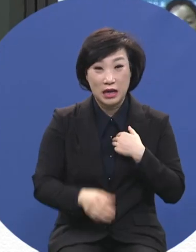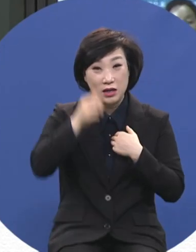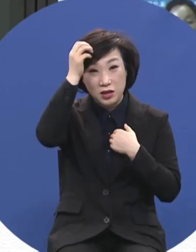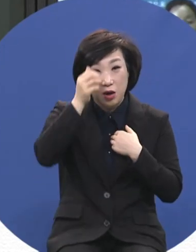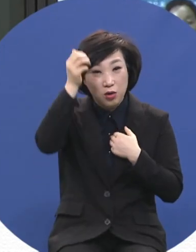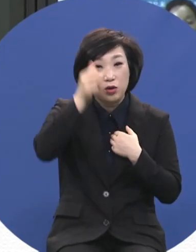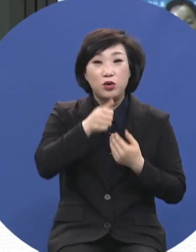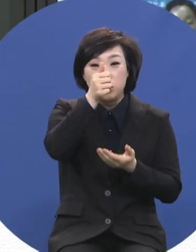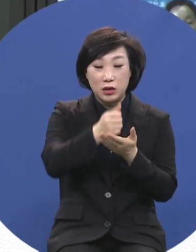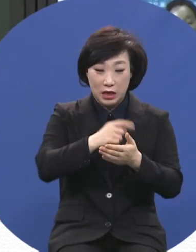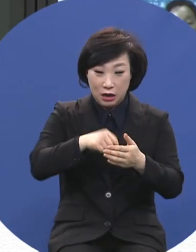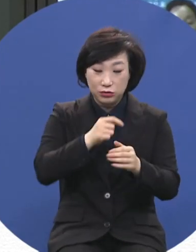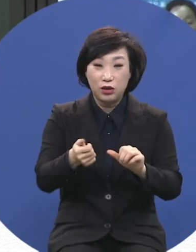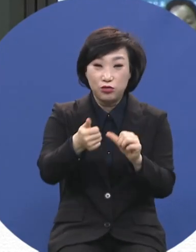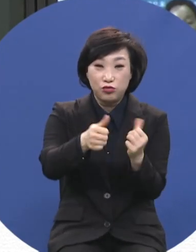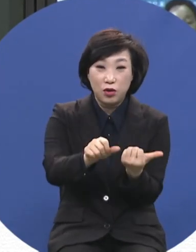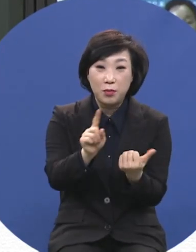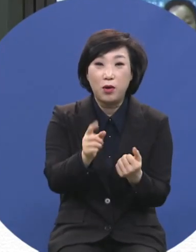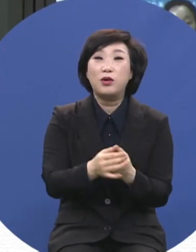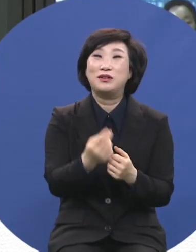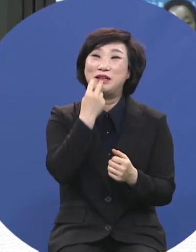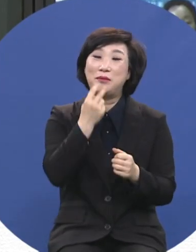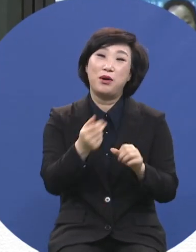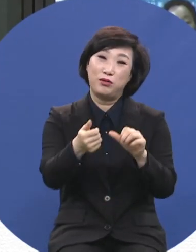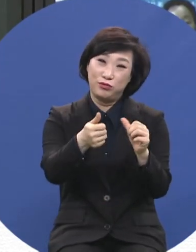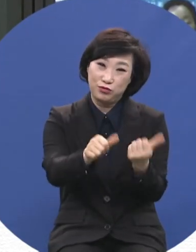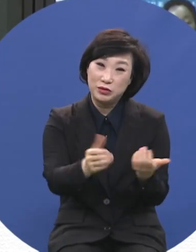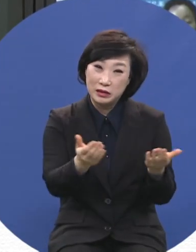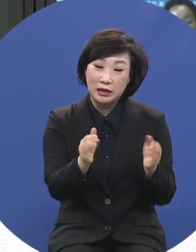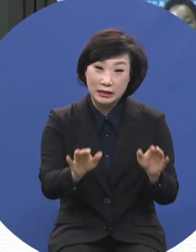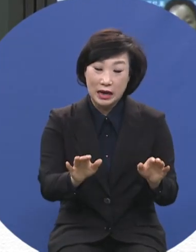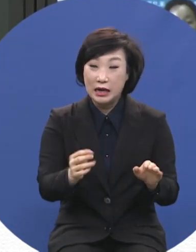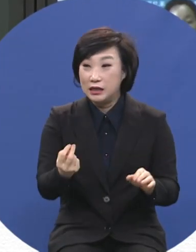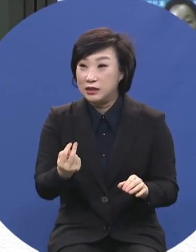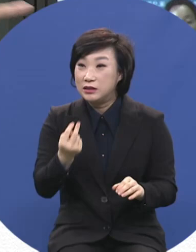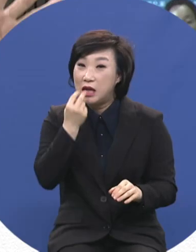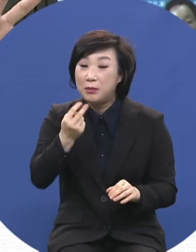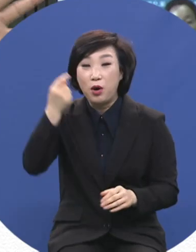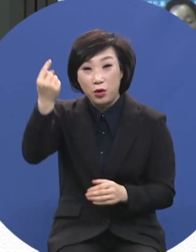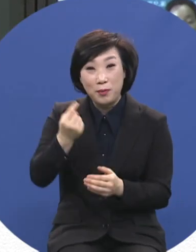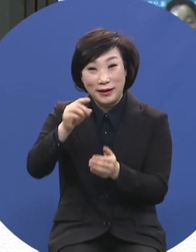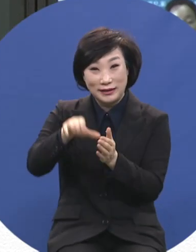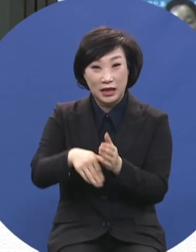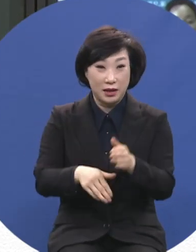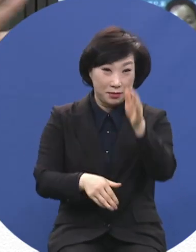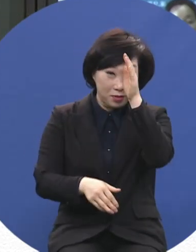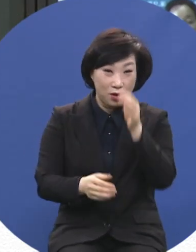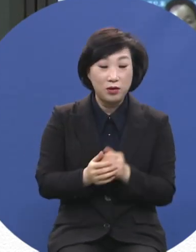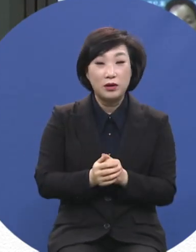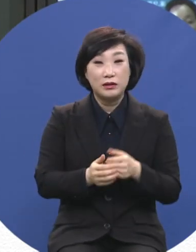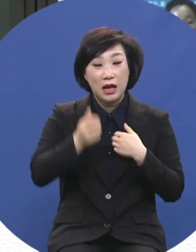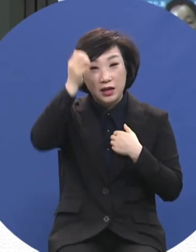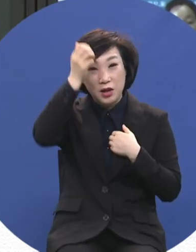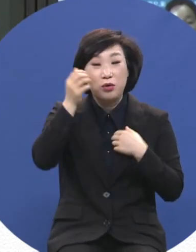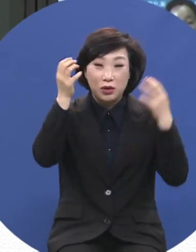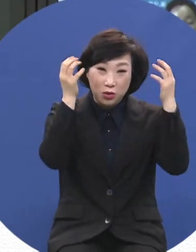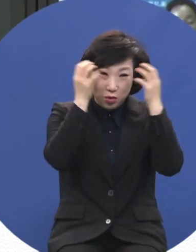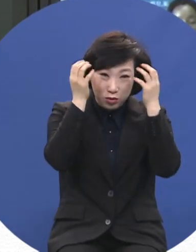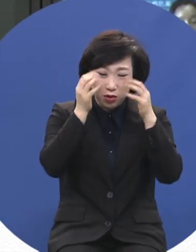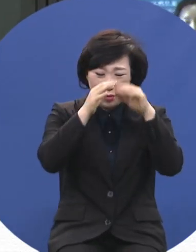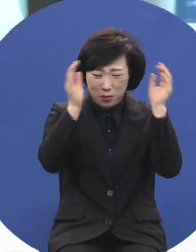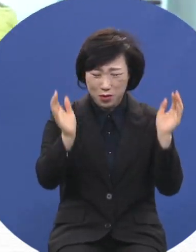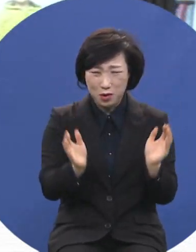것도 생명의 고갈이니 생명이 임할 때 질병도 영혼의 고통도